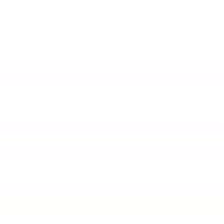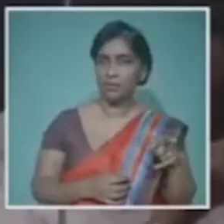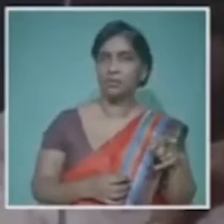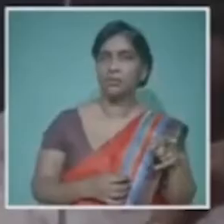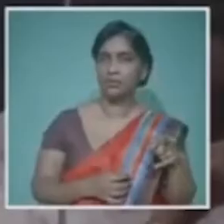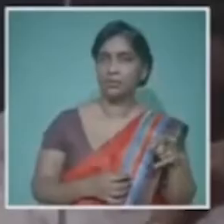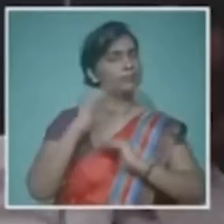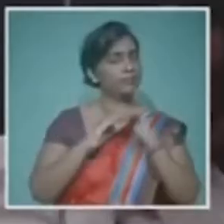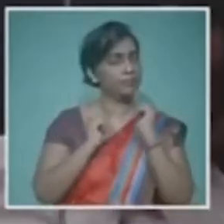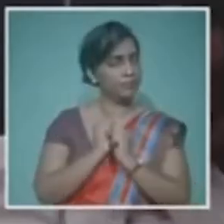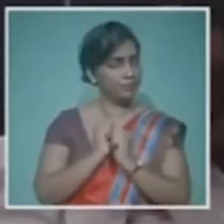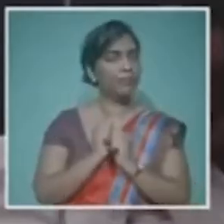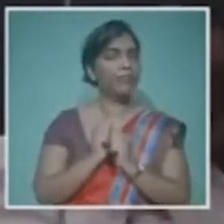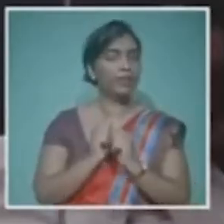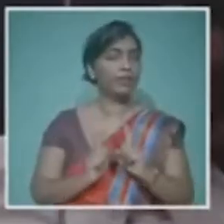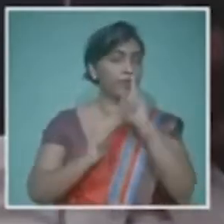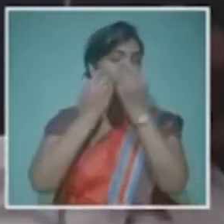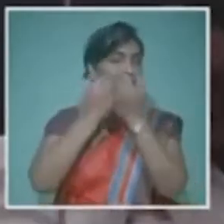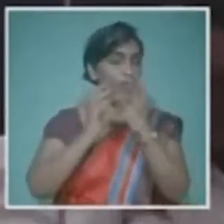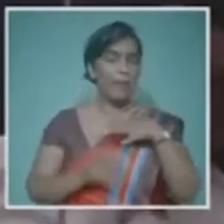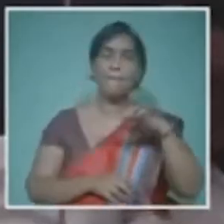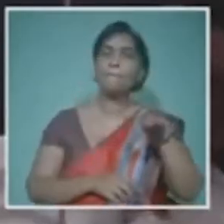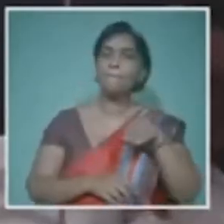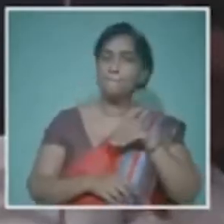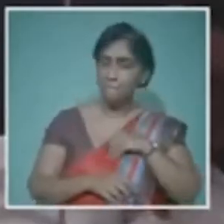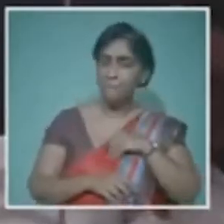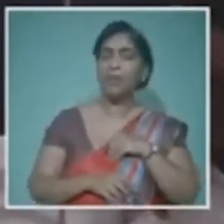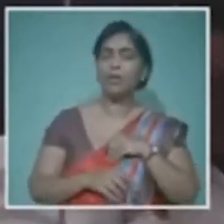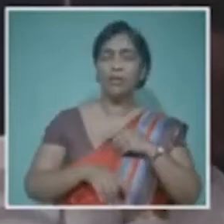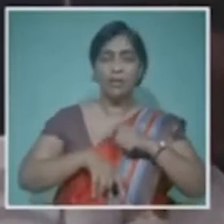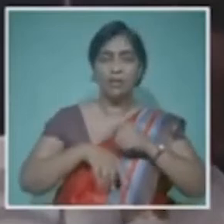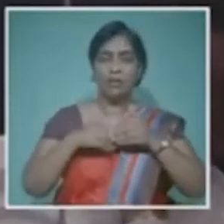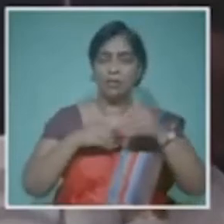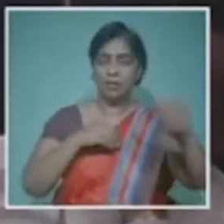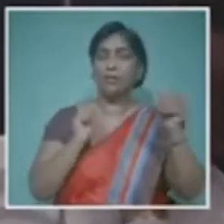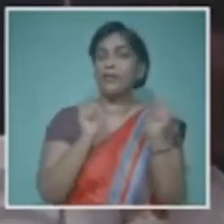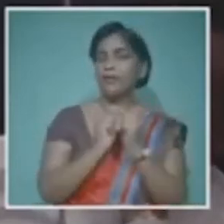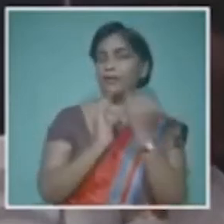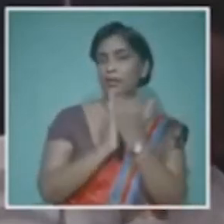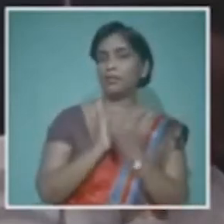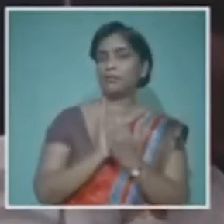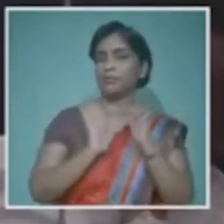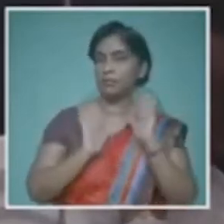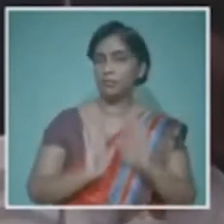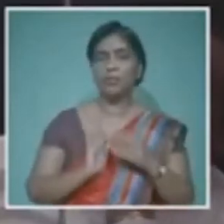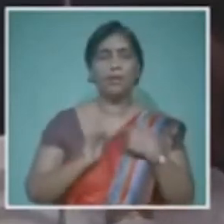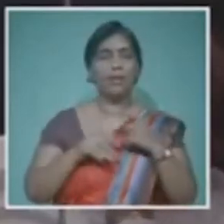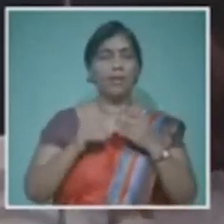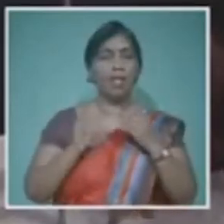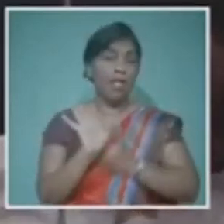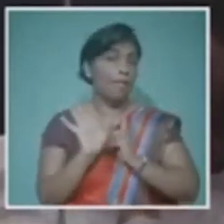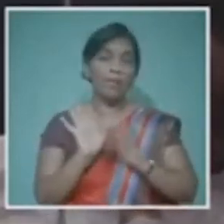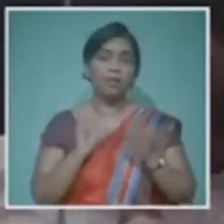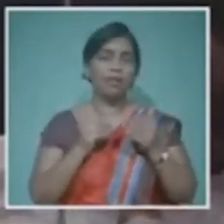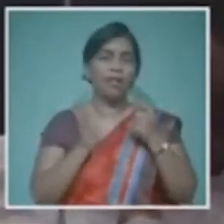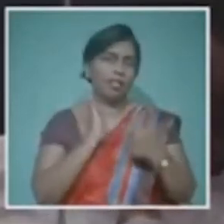තමයි මැතිවර. මුලින්දම පිළිගත්තා මේක අන්තර්කාලීන වැඩපිළිවෙලක් හැටියට ගරු කතානායකතුමා. අන්තර්කාලීන, ඒ